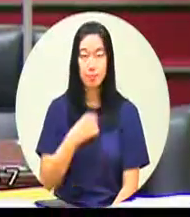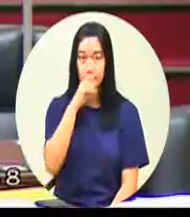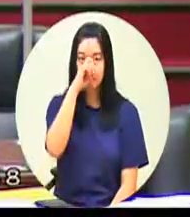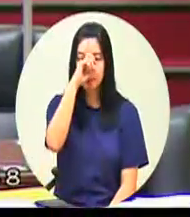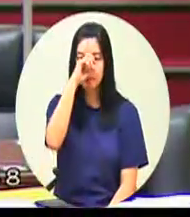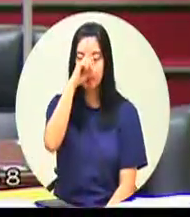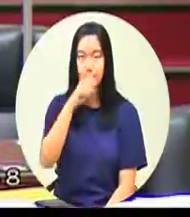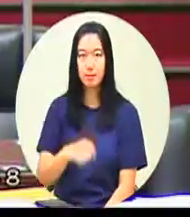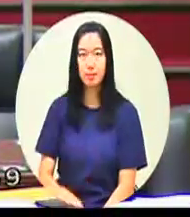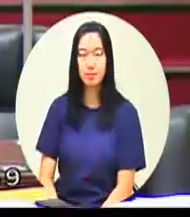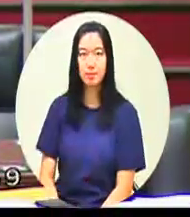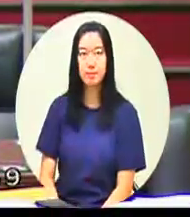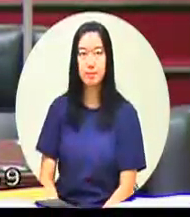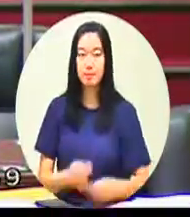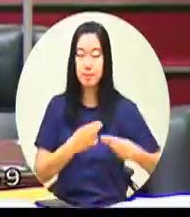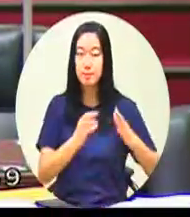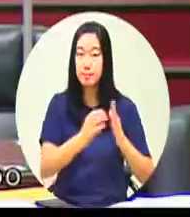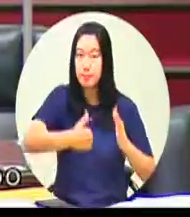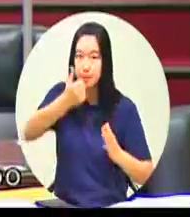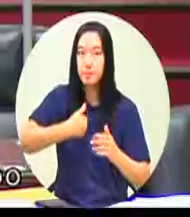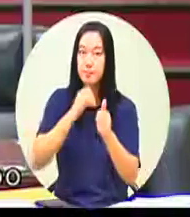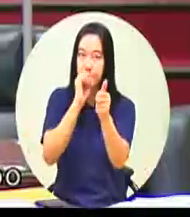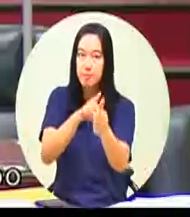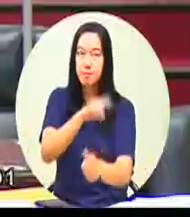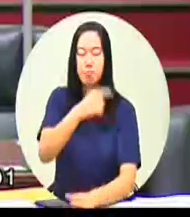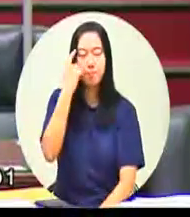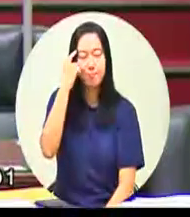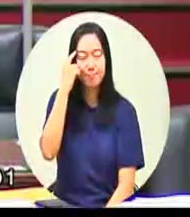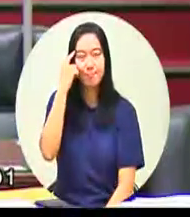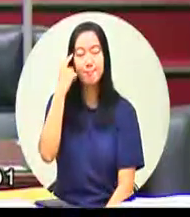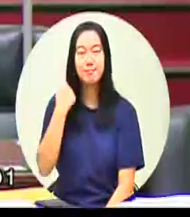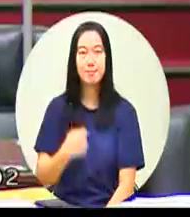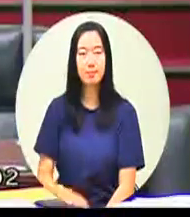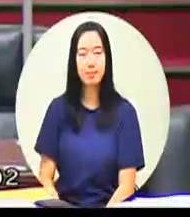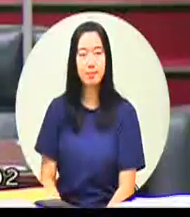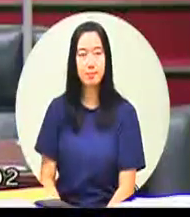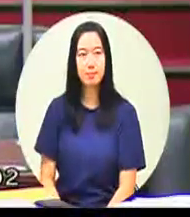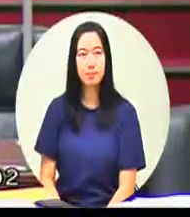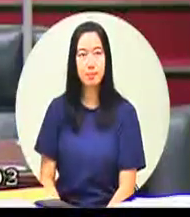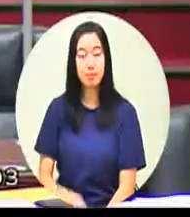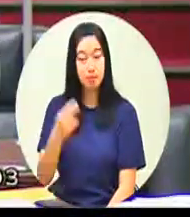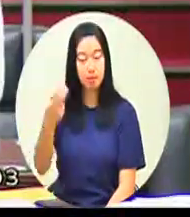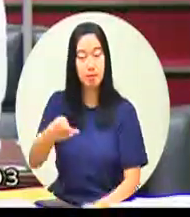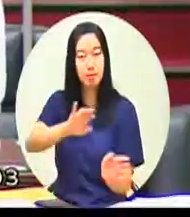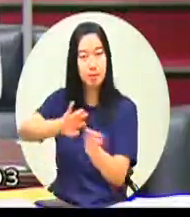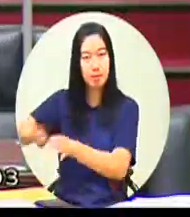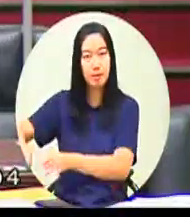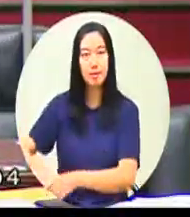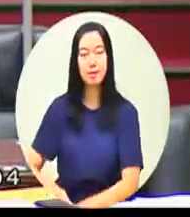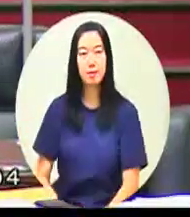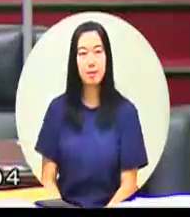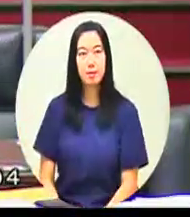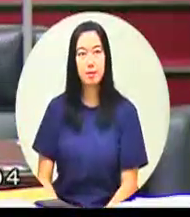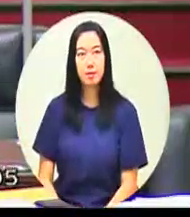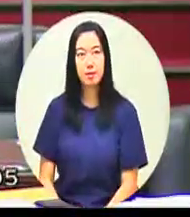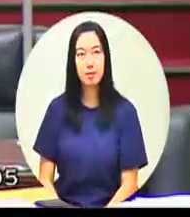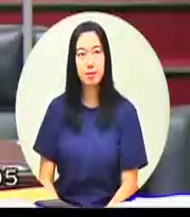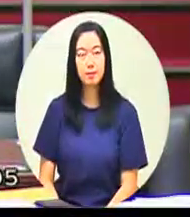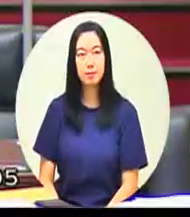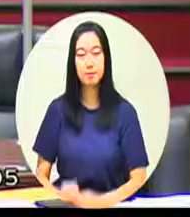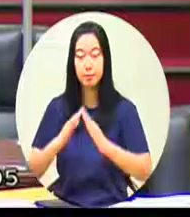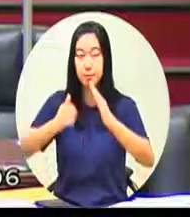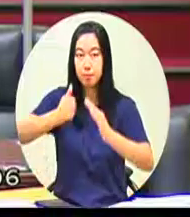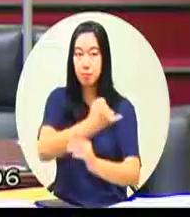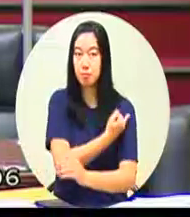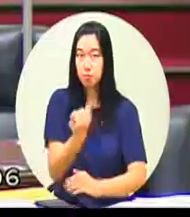这个蔡局长啊，能够好好去思考。还有一个 在市长施政报告